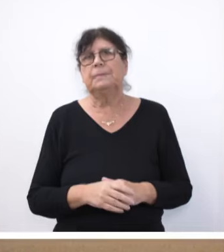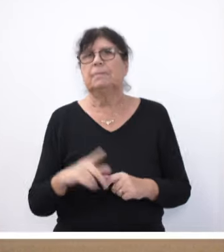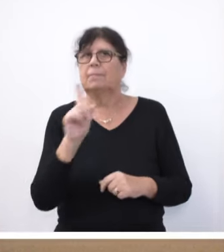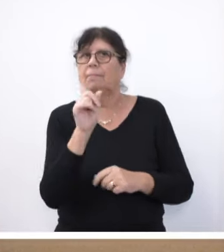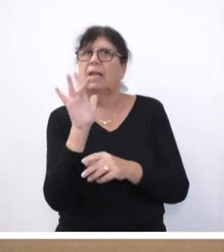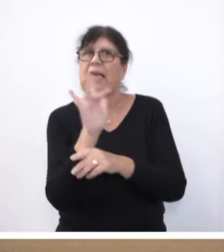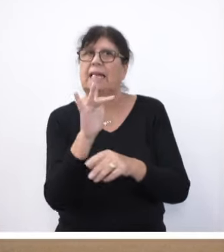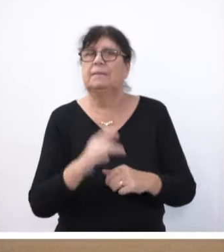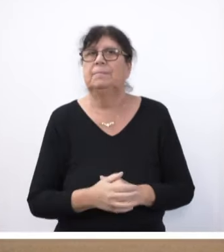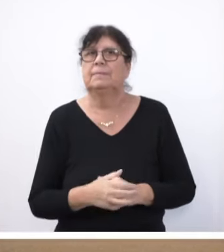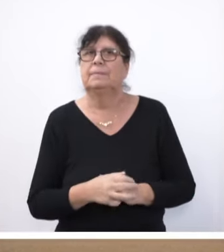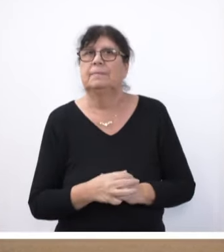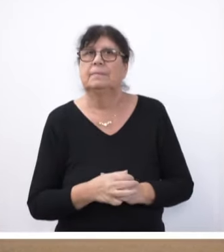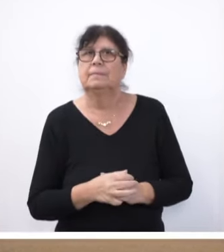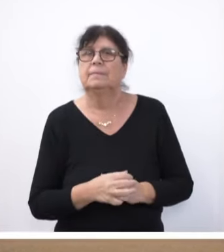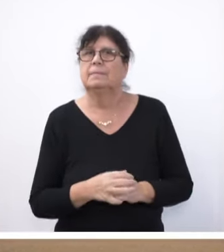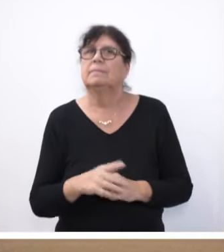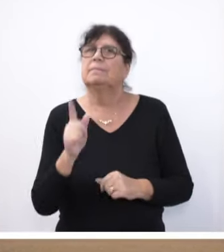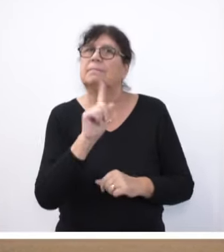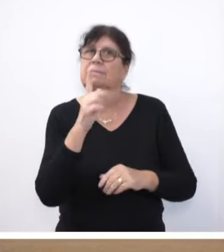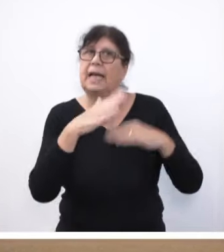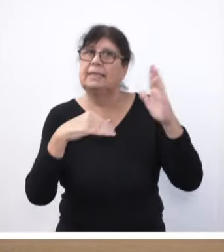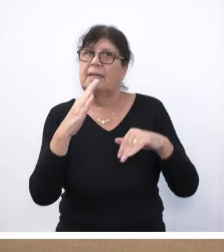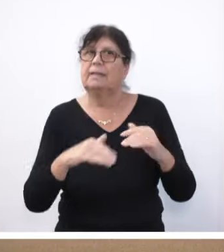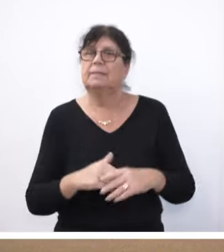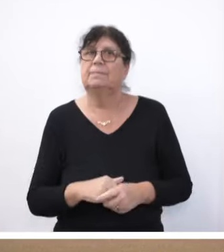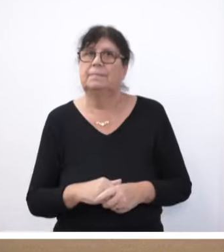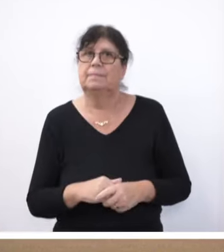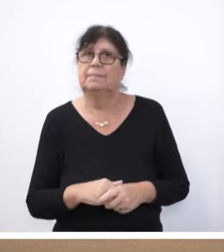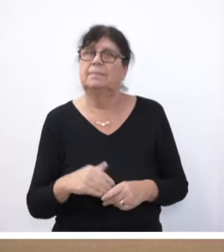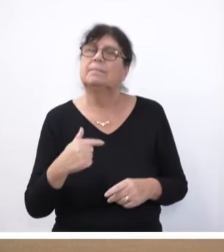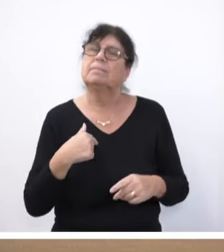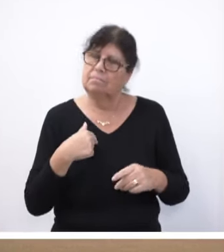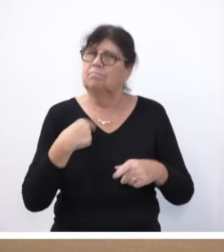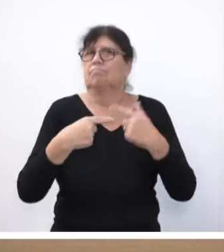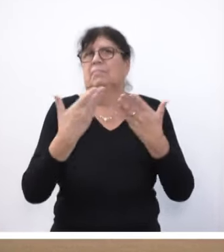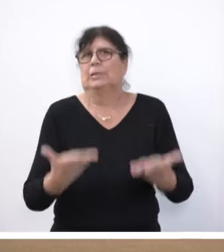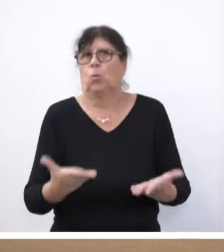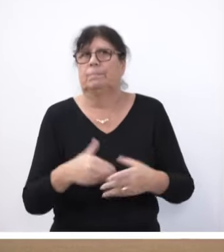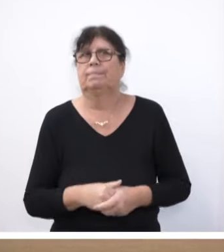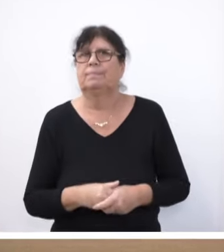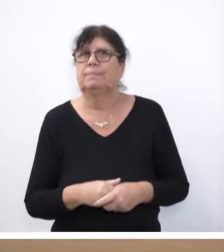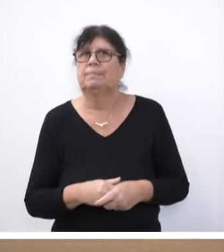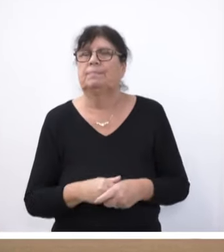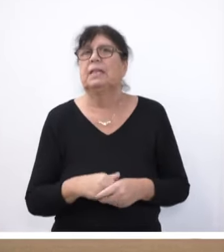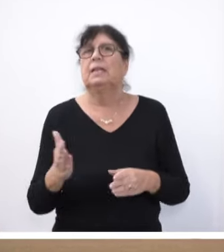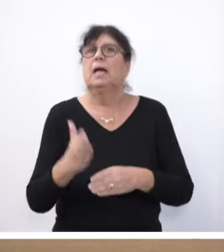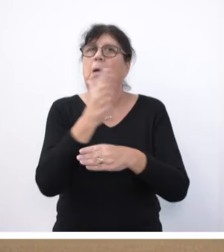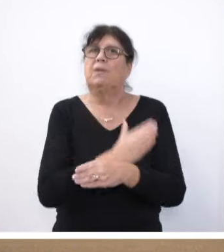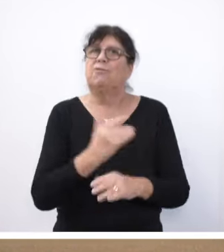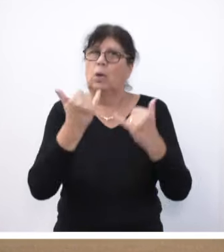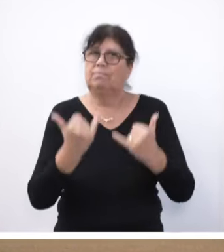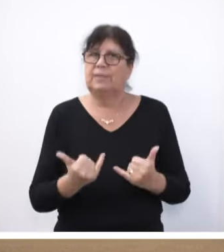Wer ist dagegen? Wer enthält sich der Stimme? Dann verfahren wir so. Bevor wir nunmehr